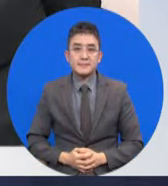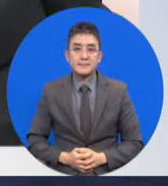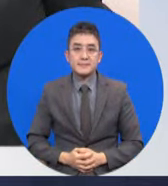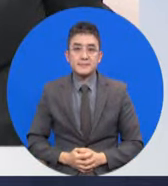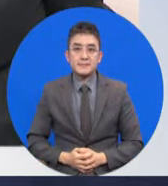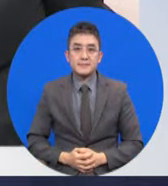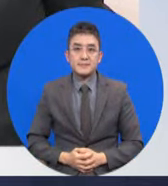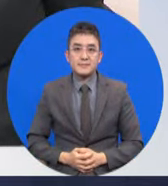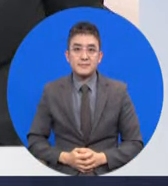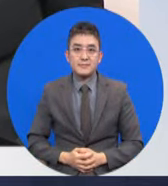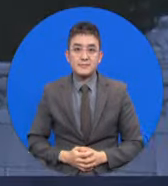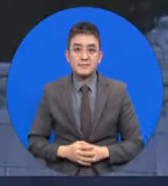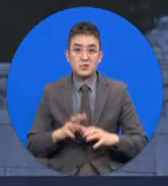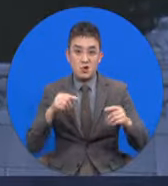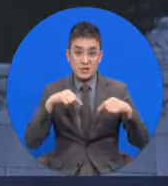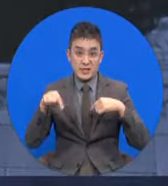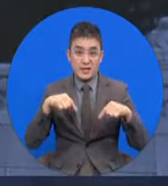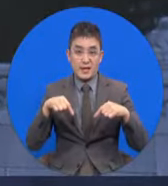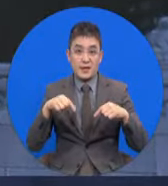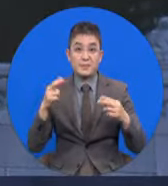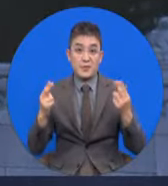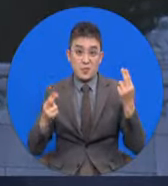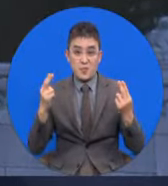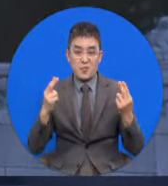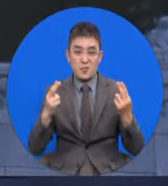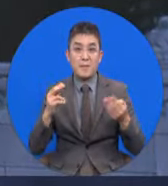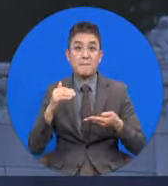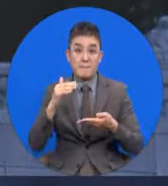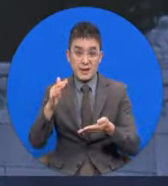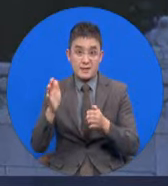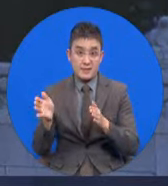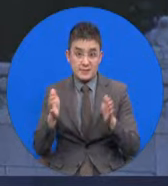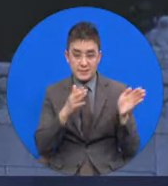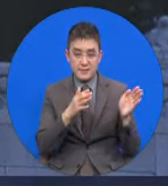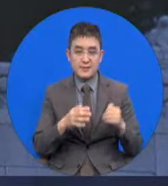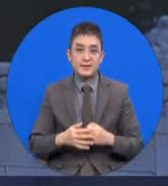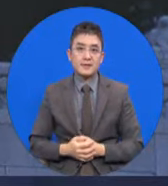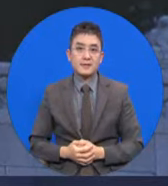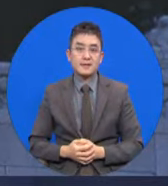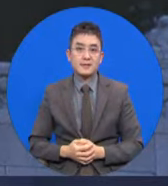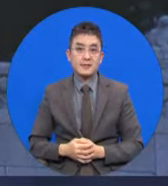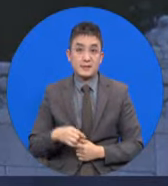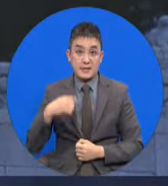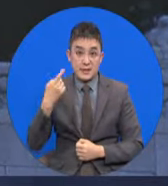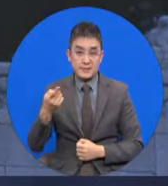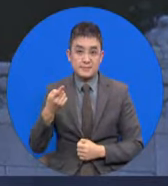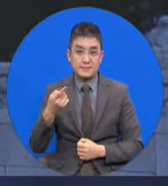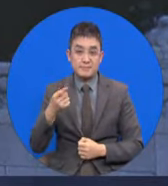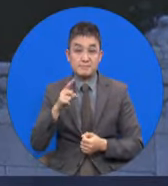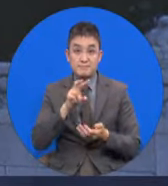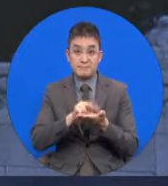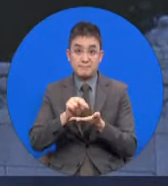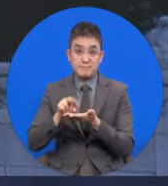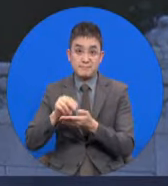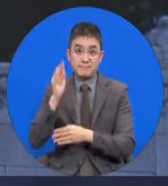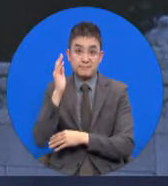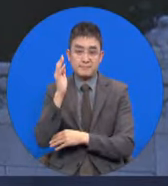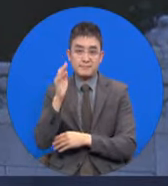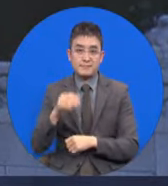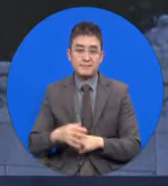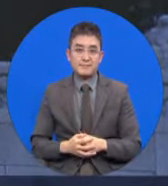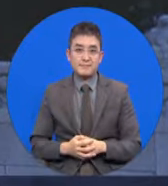자, 정책 비교까지 전해드렸습니다. 이번엔 저희가 준비한 다음 이슈 이야기 이어가겠습니다.